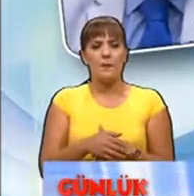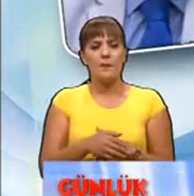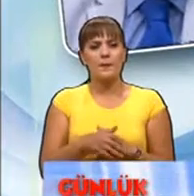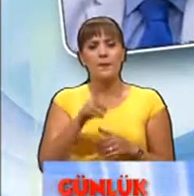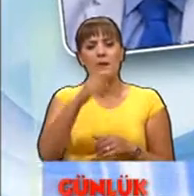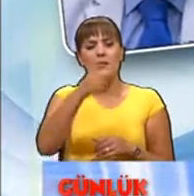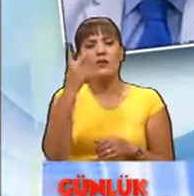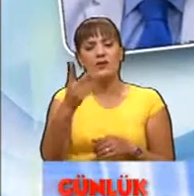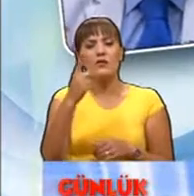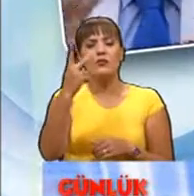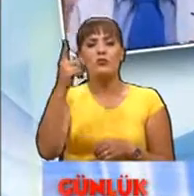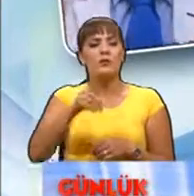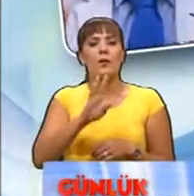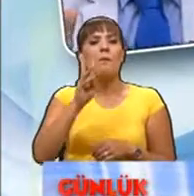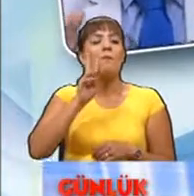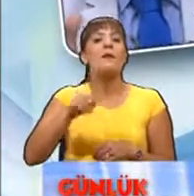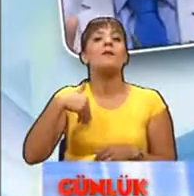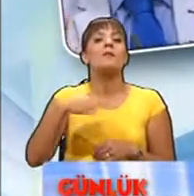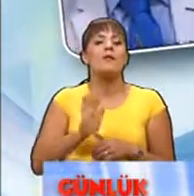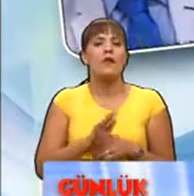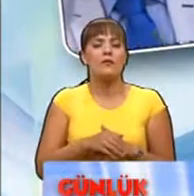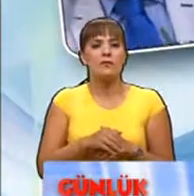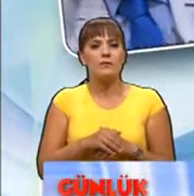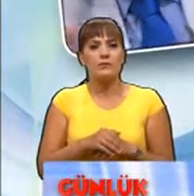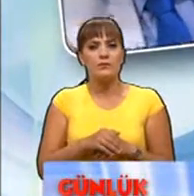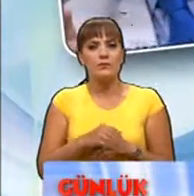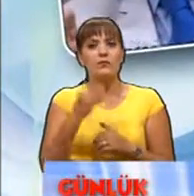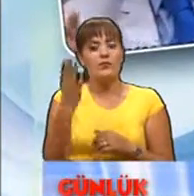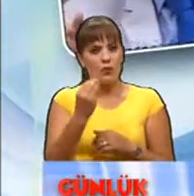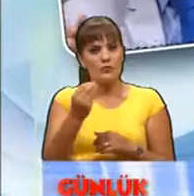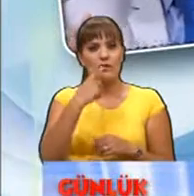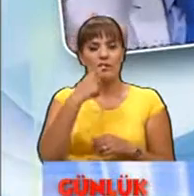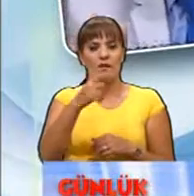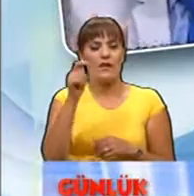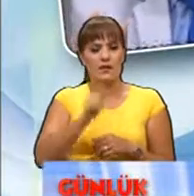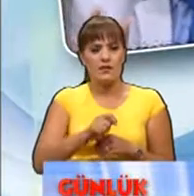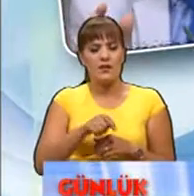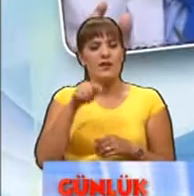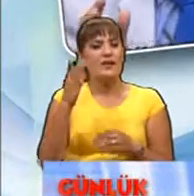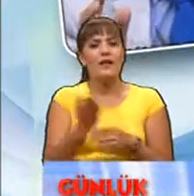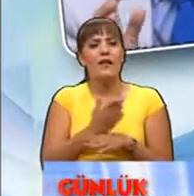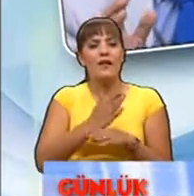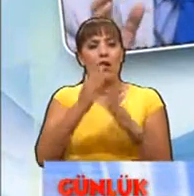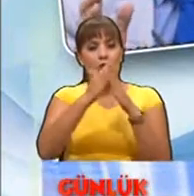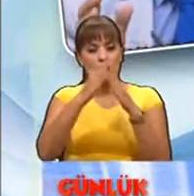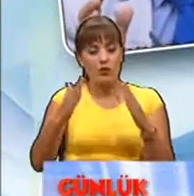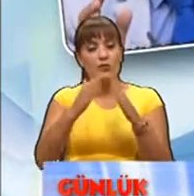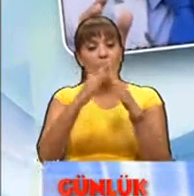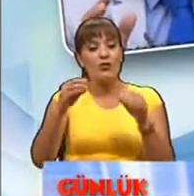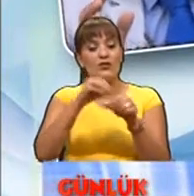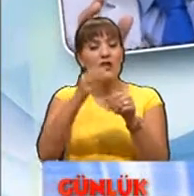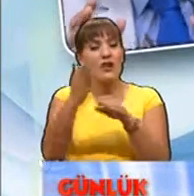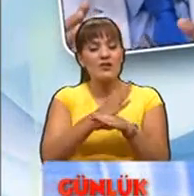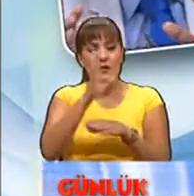o 1/3, 1/3 falan gözetilmeden. Gözetilmeden. Evet. Çok güzel ifade ettiniz. Şimdi niçin konut ve konut